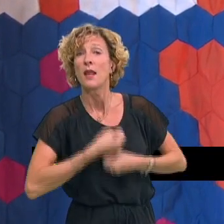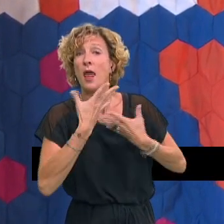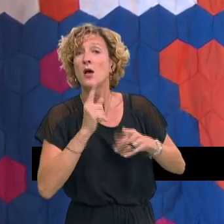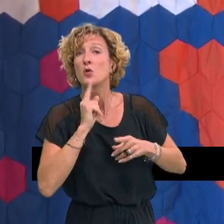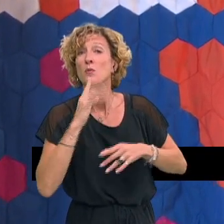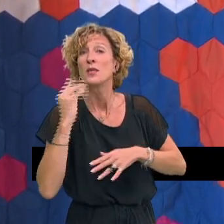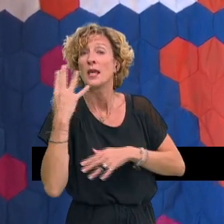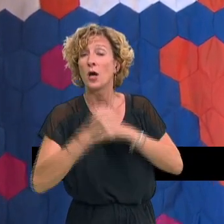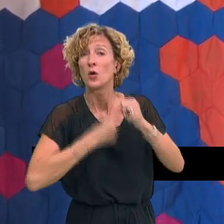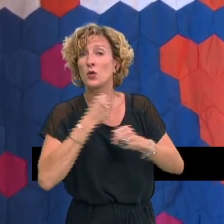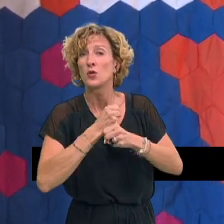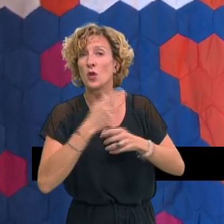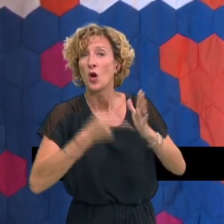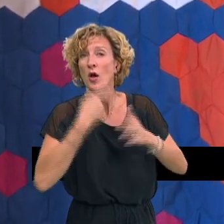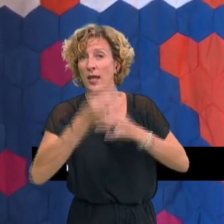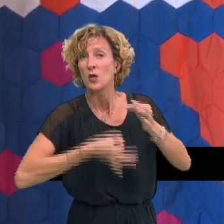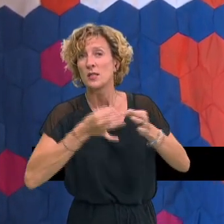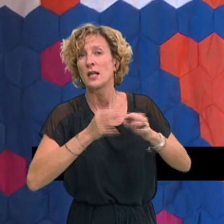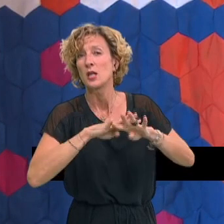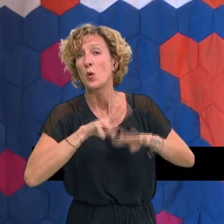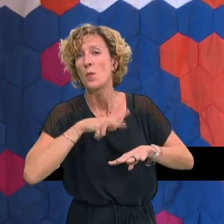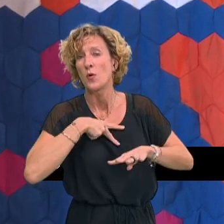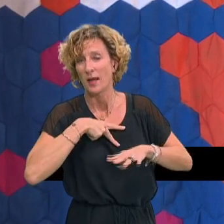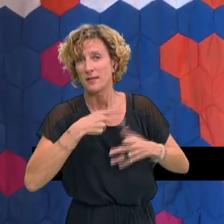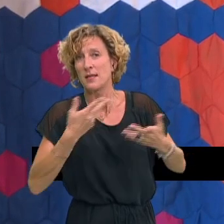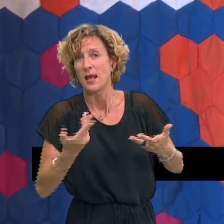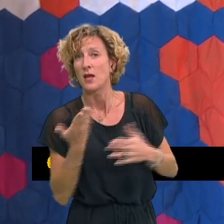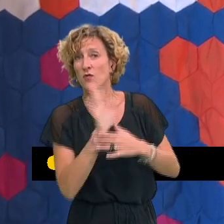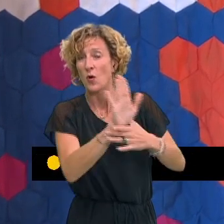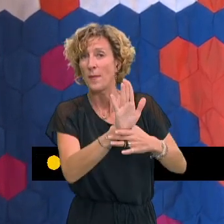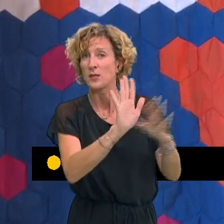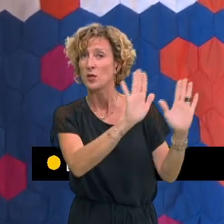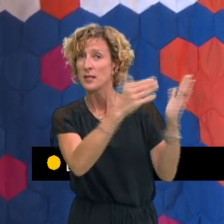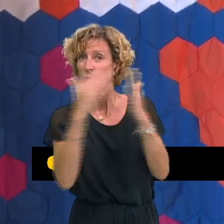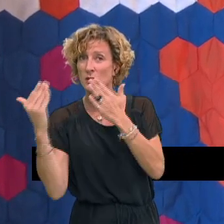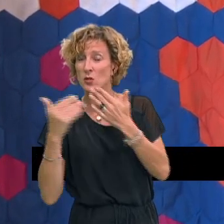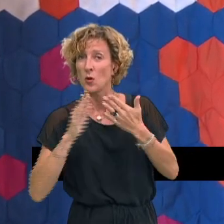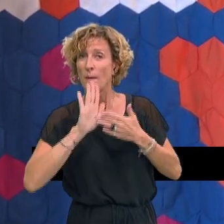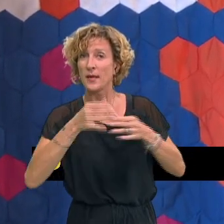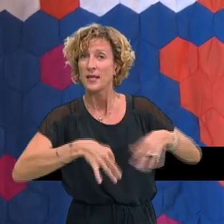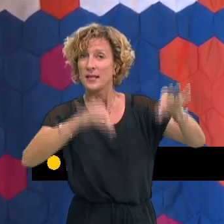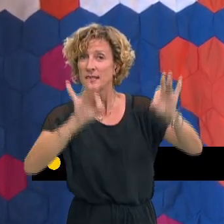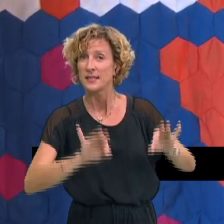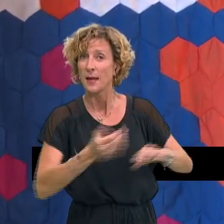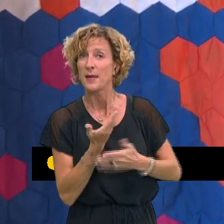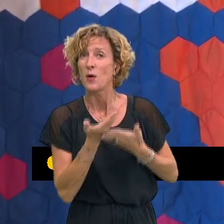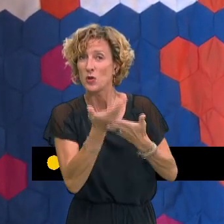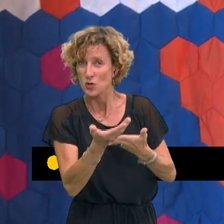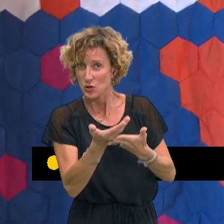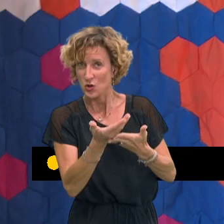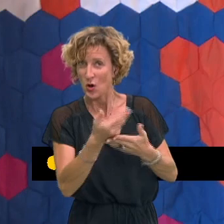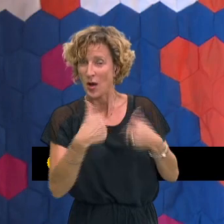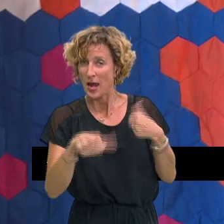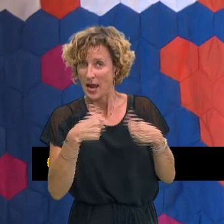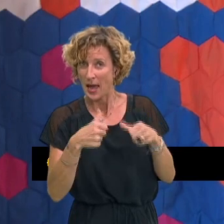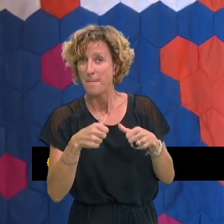ans et le recyclage sur mon quartier de Tanambo. Et là, je présente à autres un Gaïa Expo sur les tapis mendiants et la mode recyclée. Et vraiment, tapis mendiant, c'est vraiment